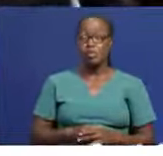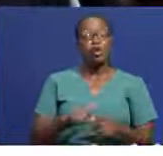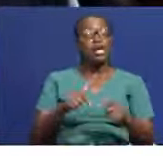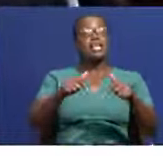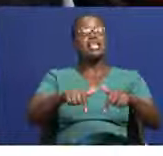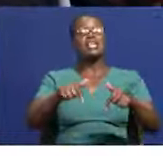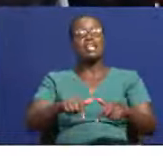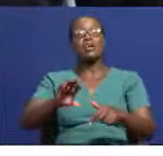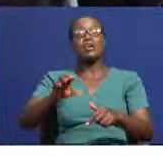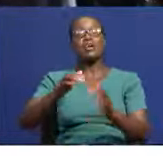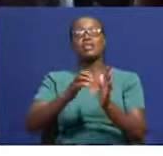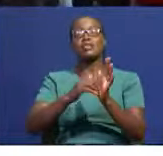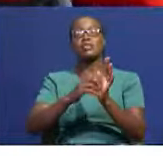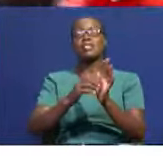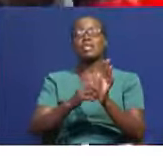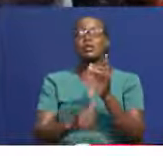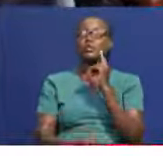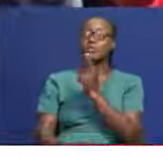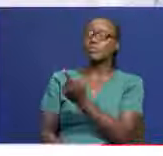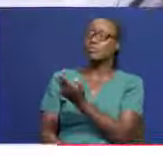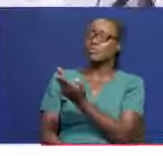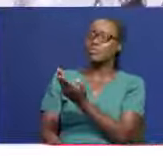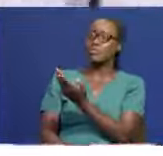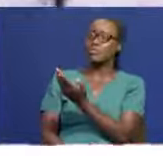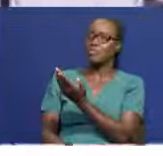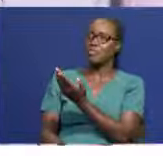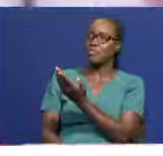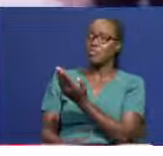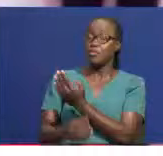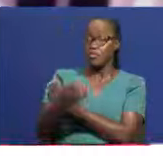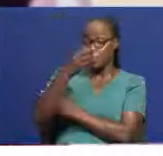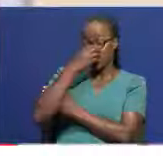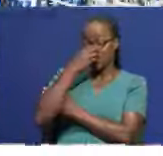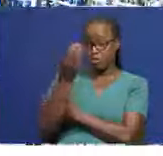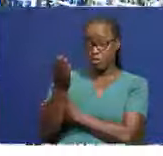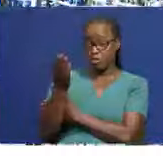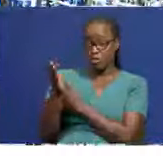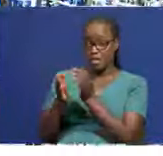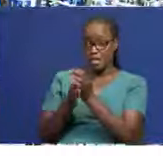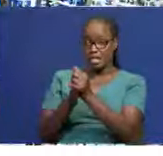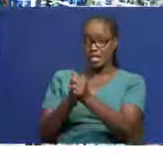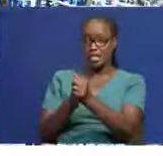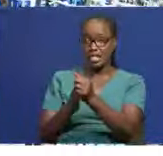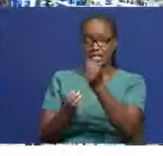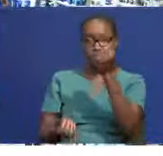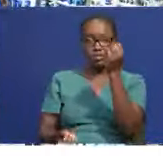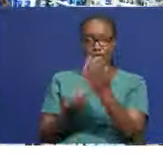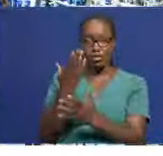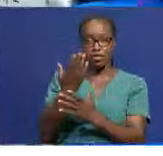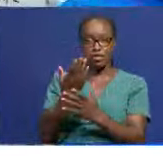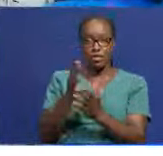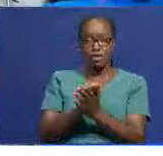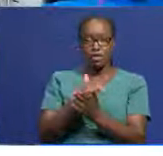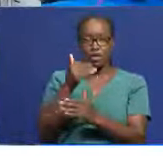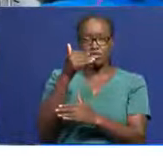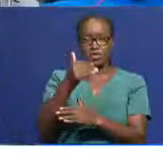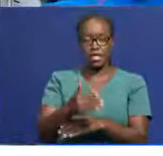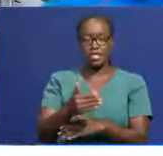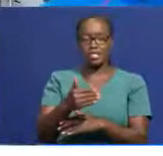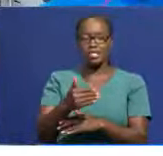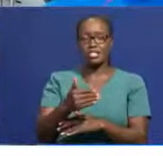Leo katika kaunti ya Machakos, Rais William Ruto aliongoza hafla ya uzinduzi wa kiwanda cha NextGen